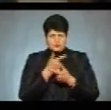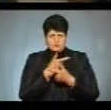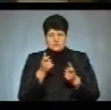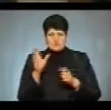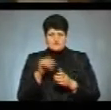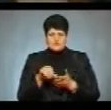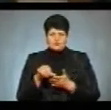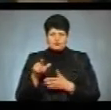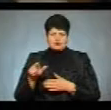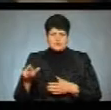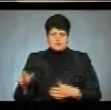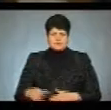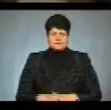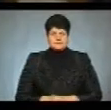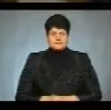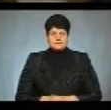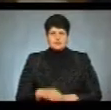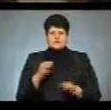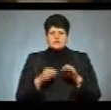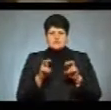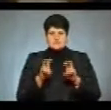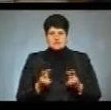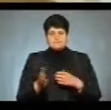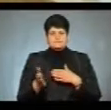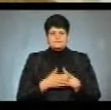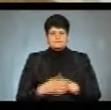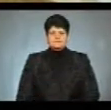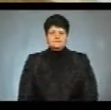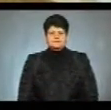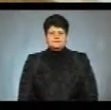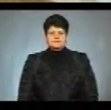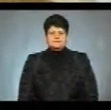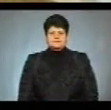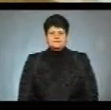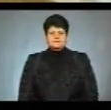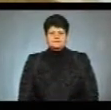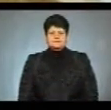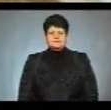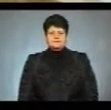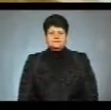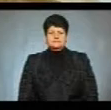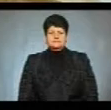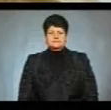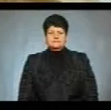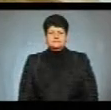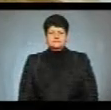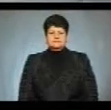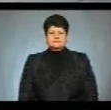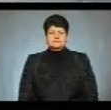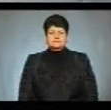не з'явилися в дане судове засідання. Судове засідання оголошується завершеним. Любов Гадомська, Юрій Багрі, новини.